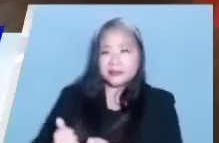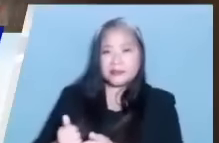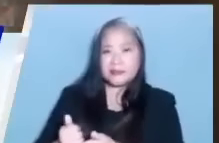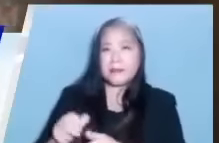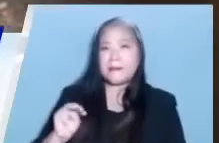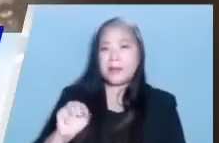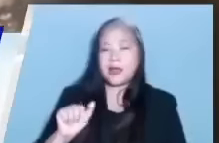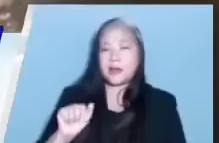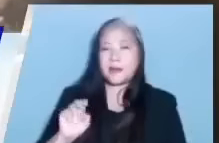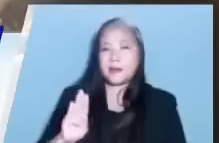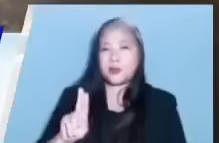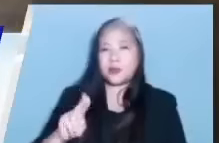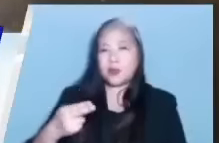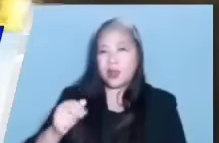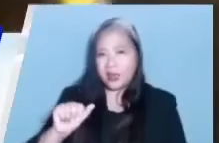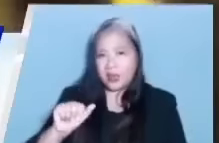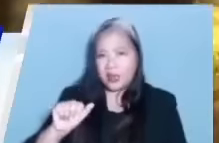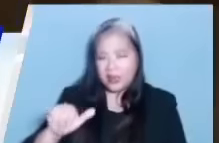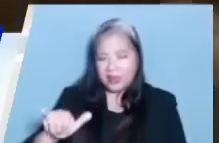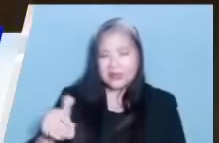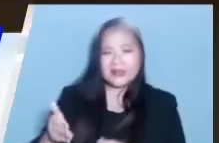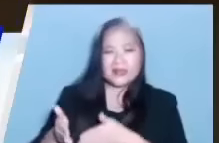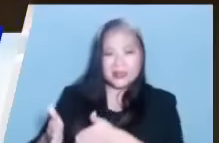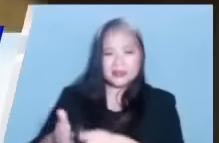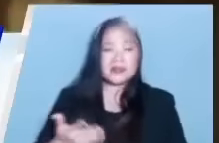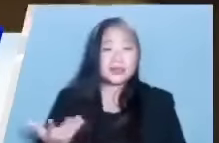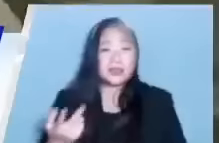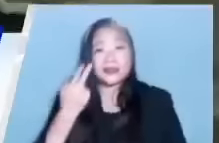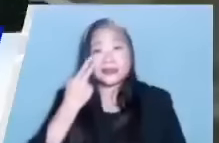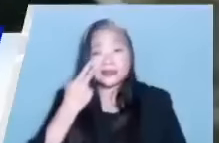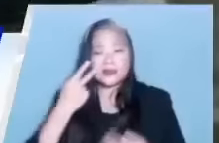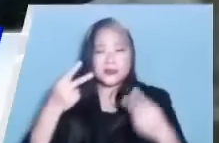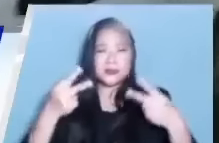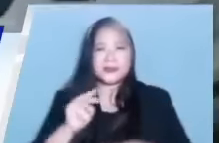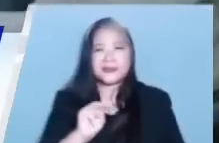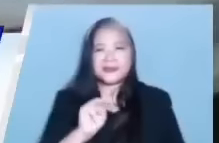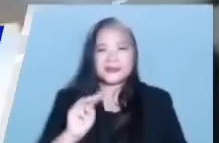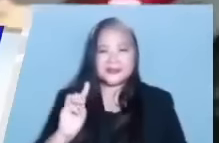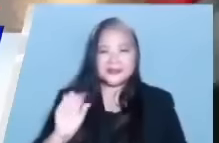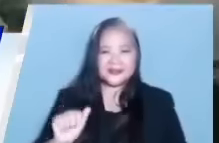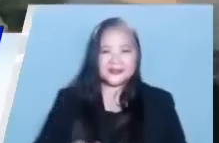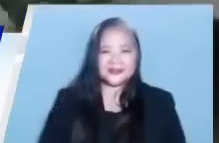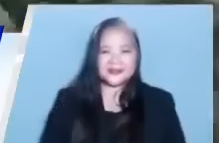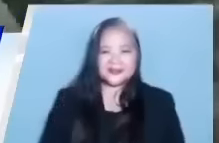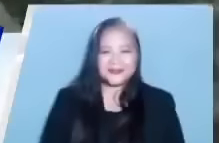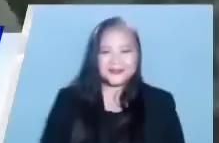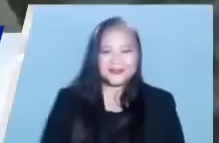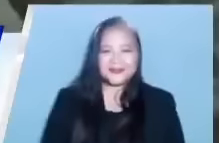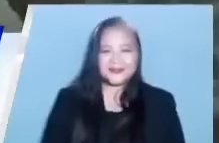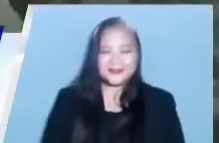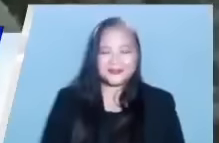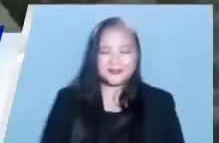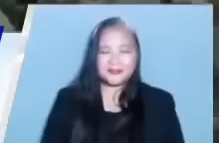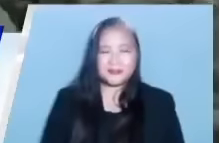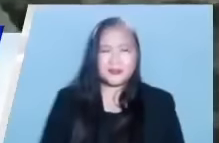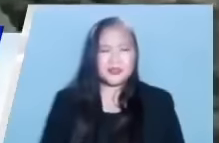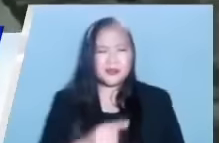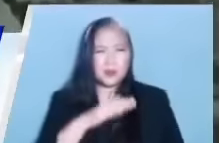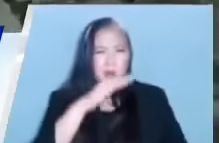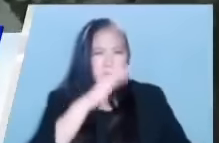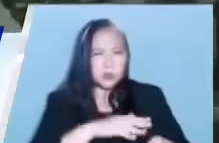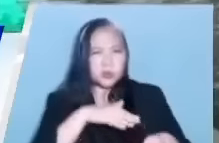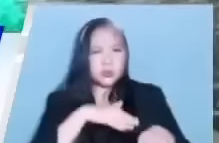nito, maaaring bisitahin yung official website ng MMDA. At ngayon, bukod sa mabawasan ng travel time papunta sa iba't